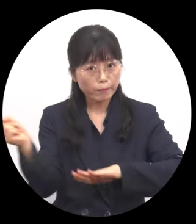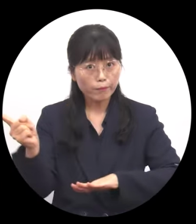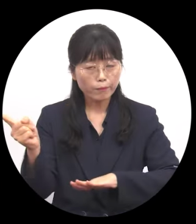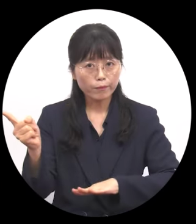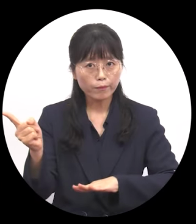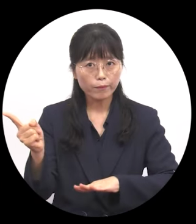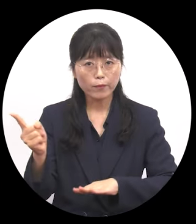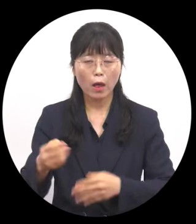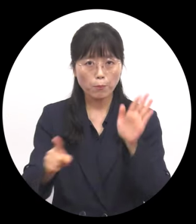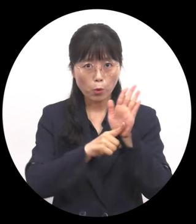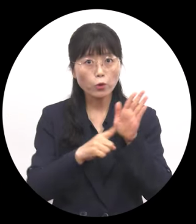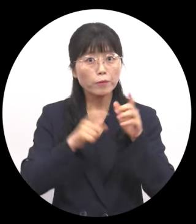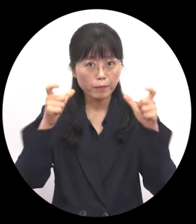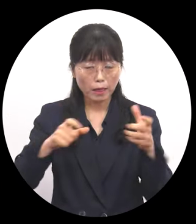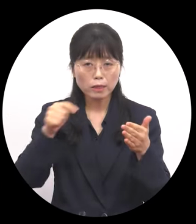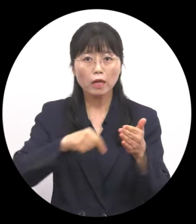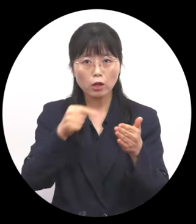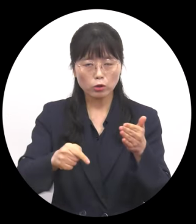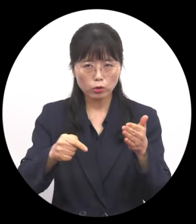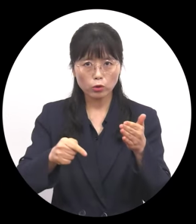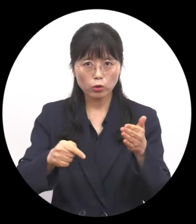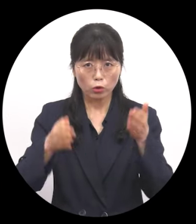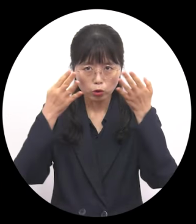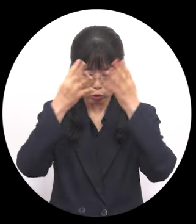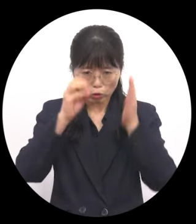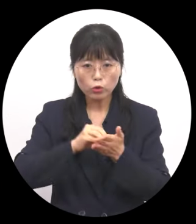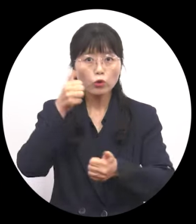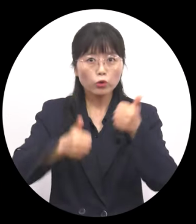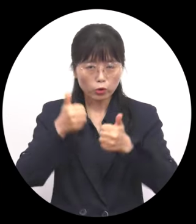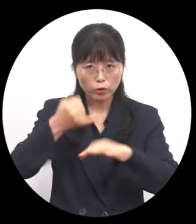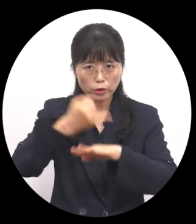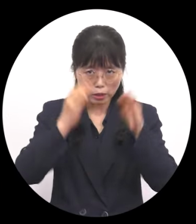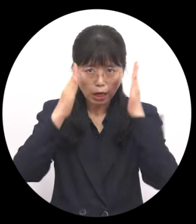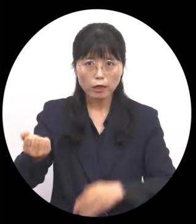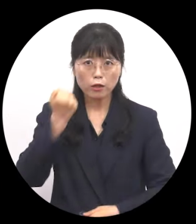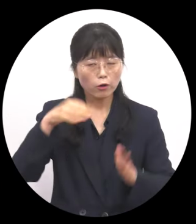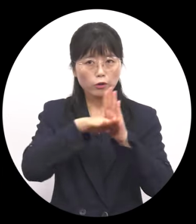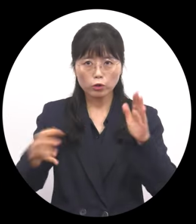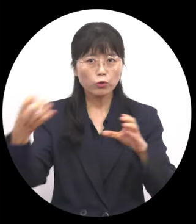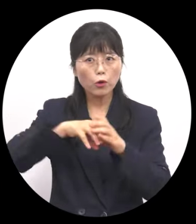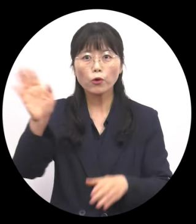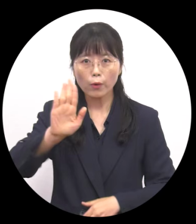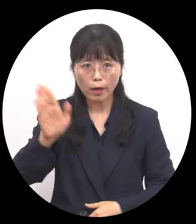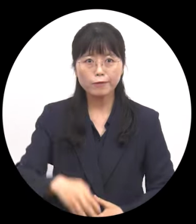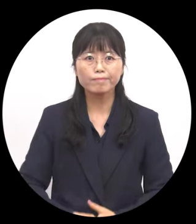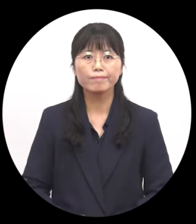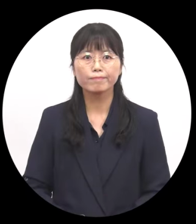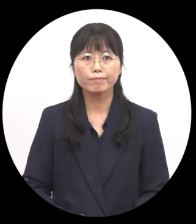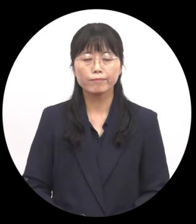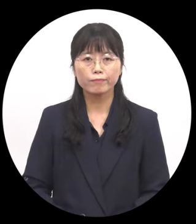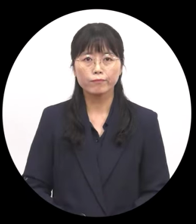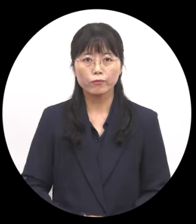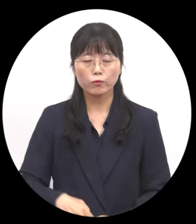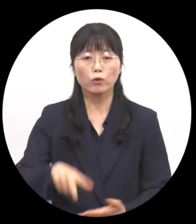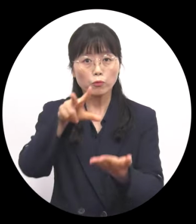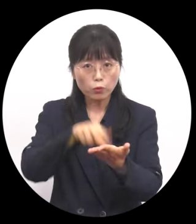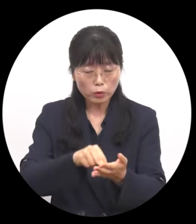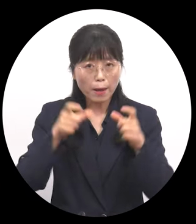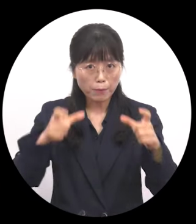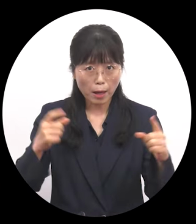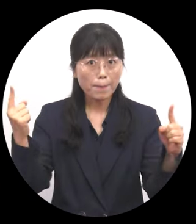외에 모집 단위에서는 수능 최저학력 기준이 적용되지 않습니다. 출제